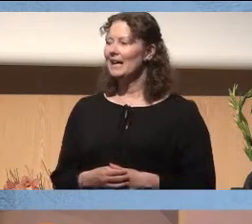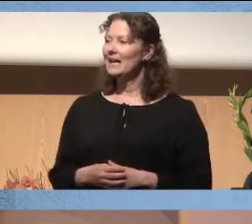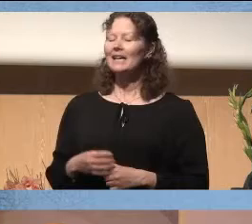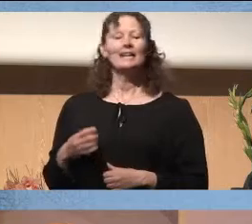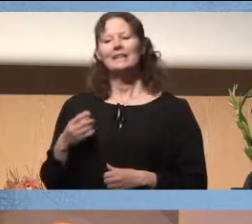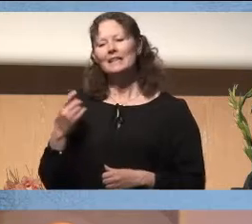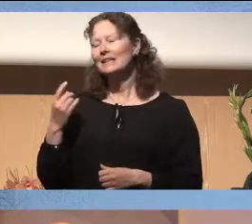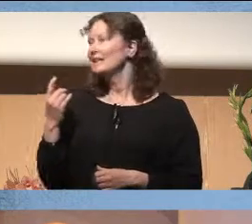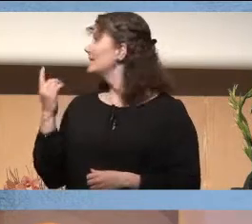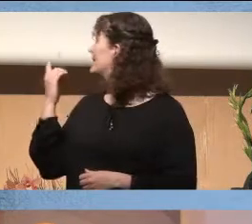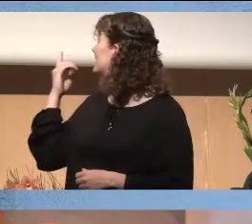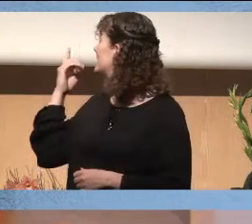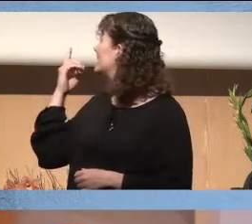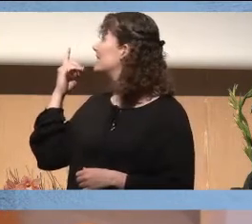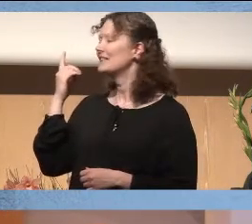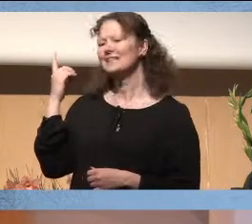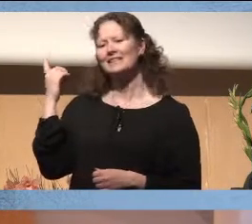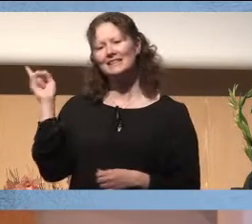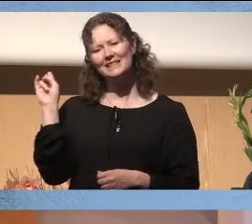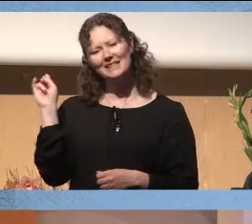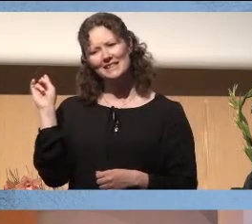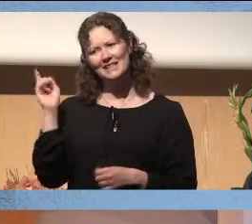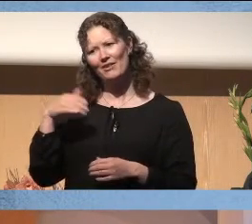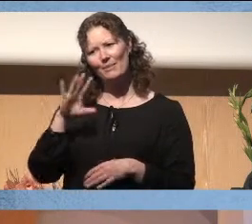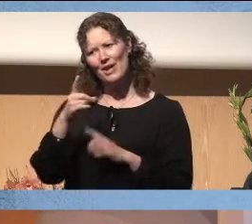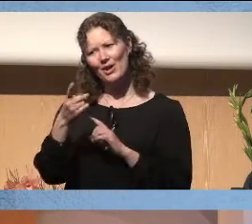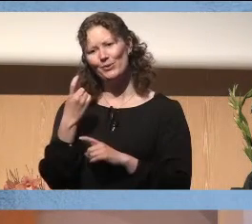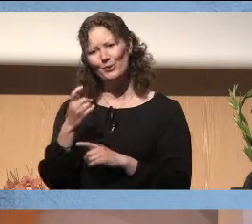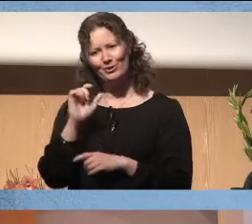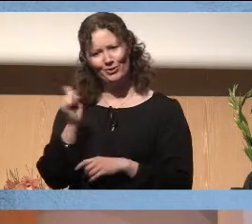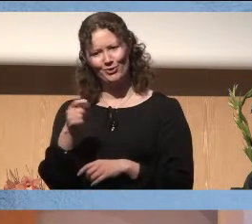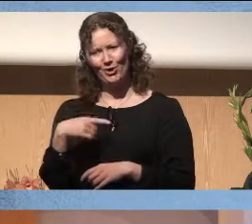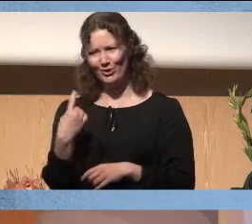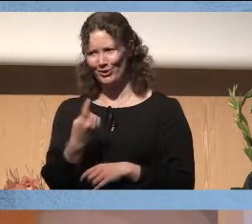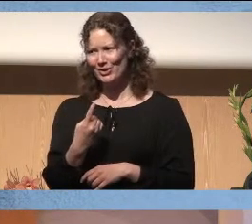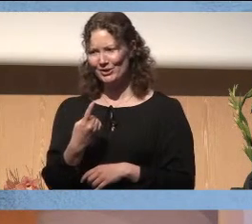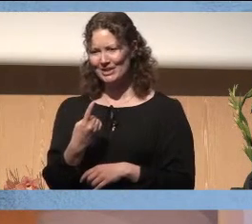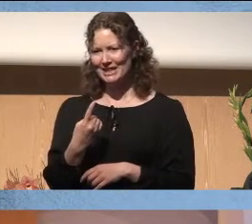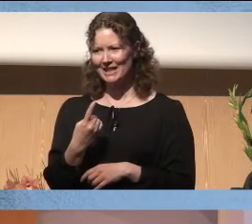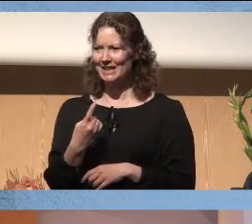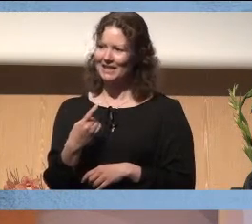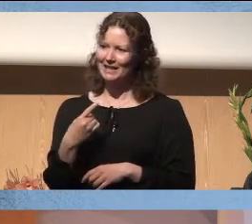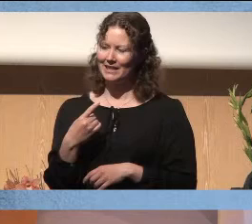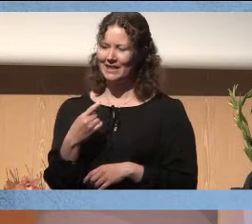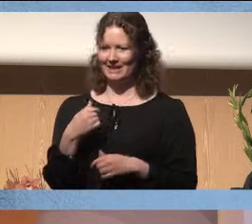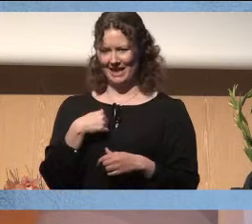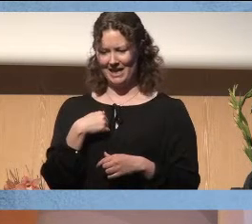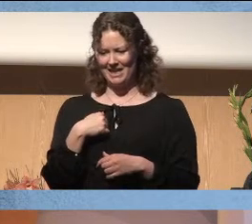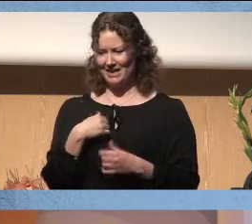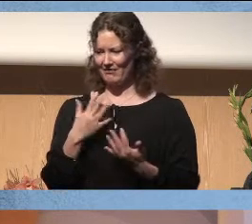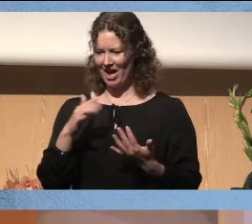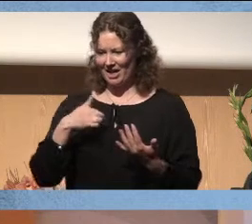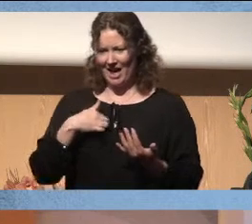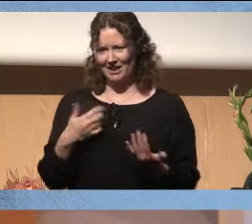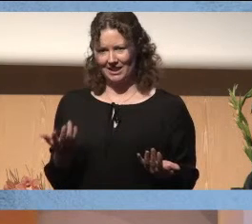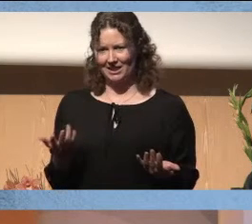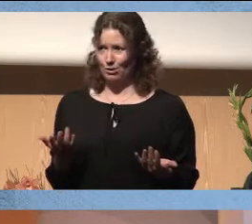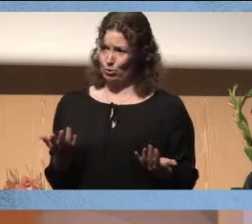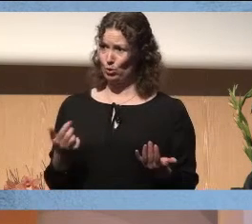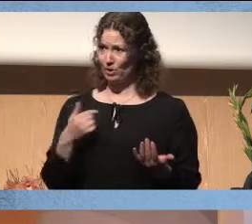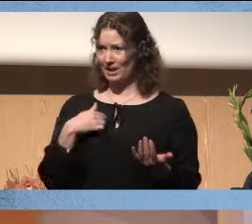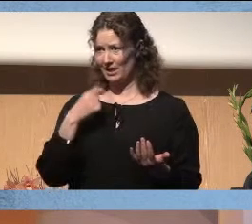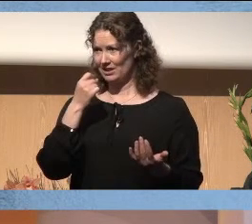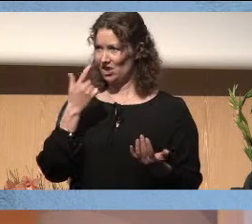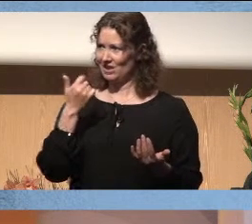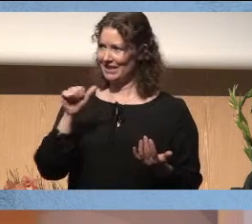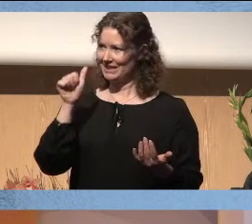Disse er vi nok litt mer utfordrende for oss. Ikke sant? Jeg, hva er jeg? Ja, jeg er